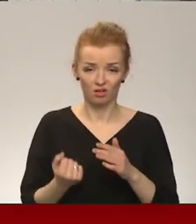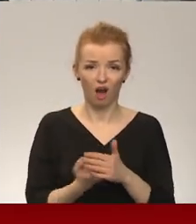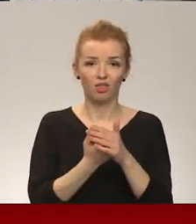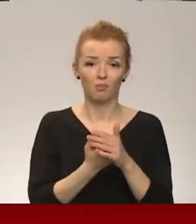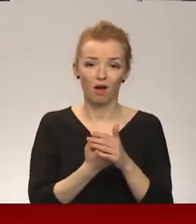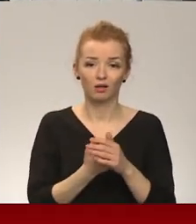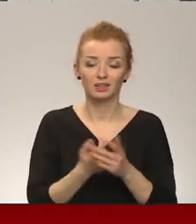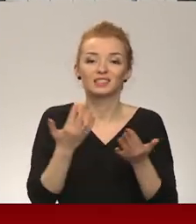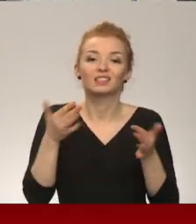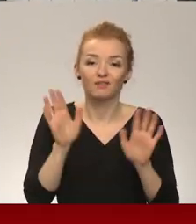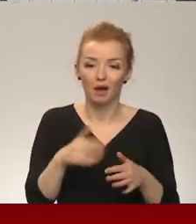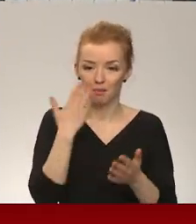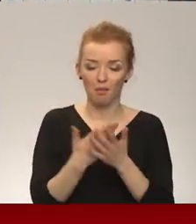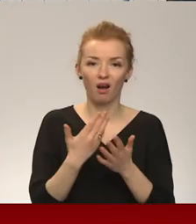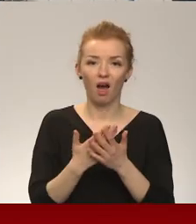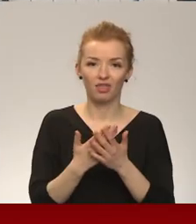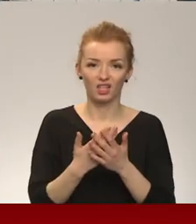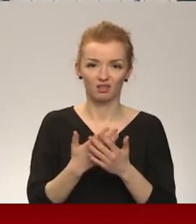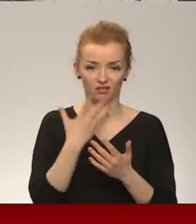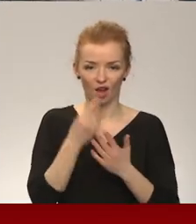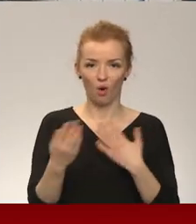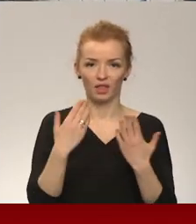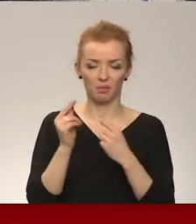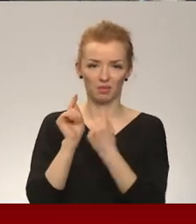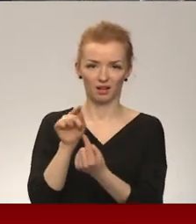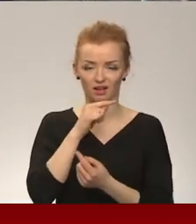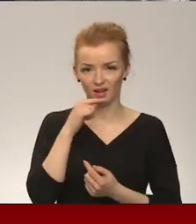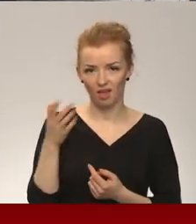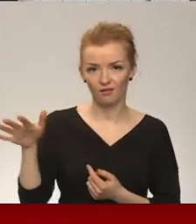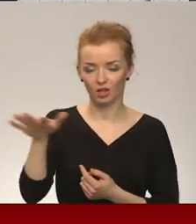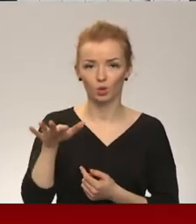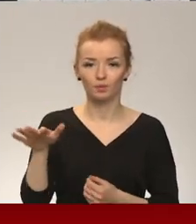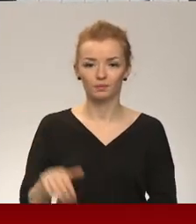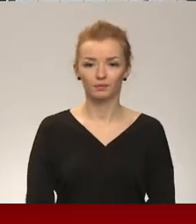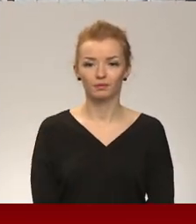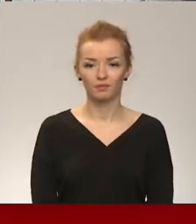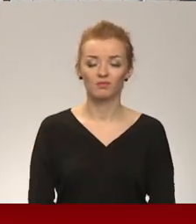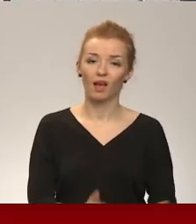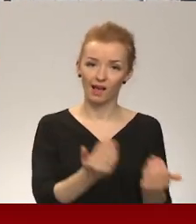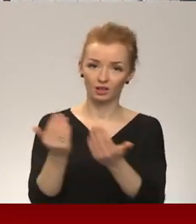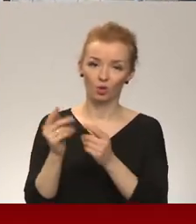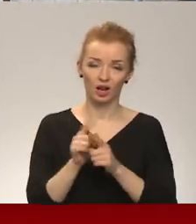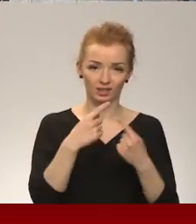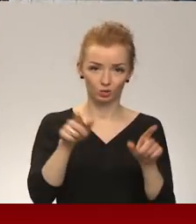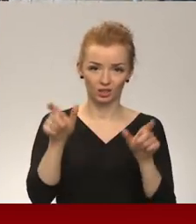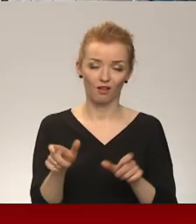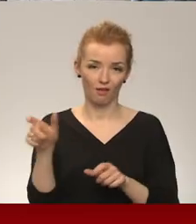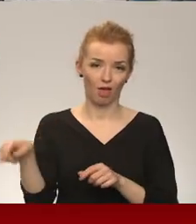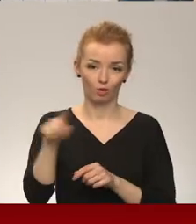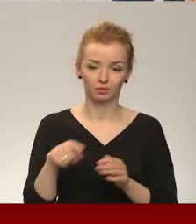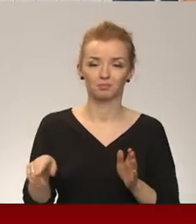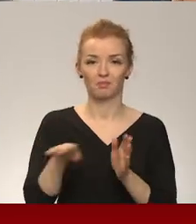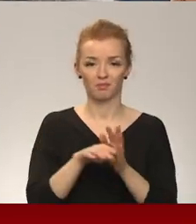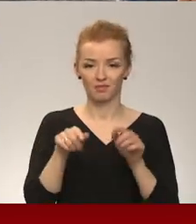daudz, lai parādītu attieksmi pret notiekošo. Un aicinu arī citu cilvēku pievienoties. Kas Jā. Ir viena diena